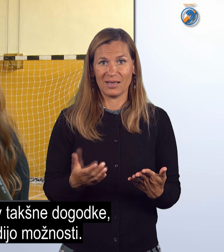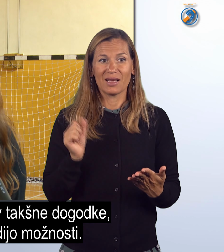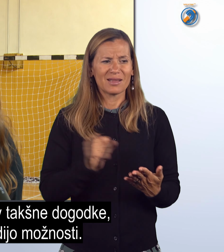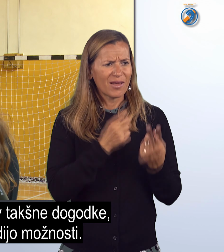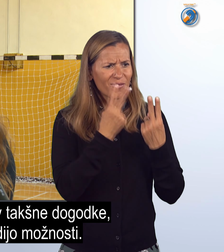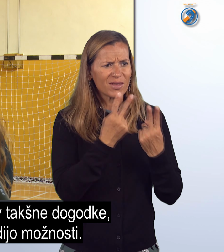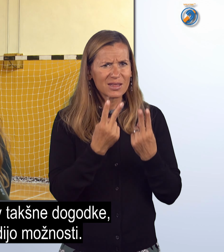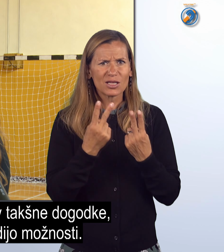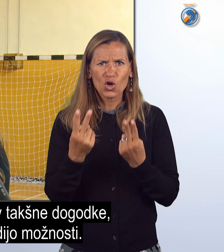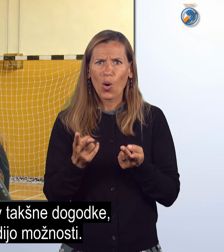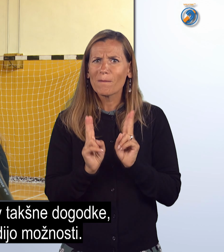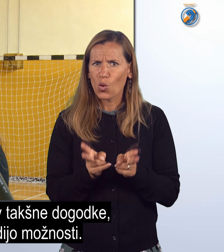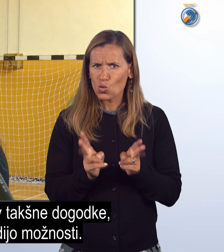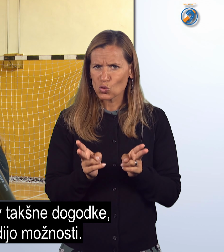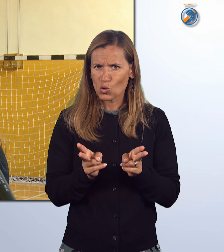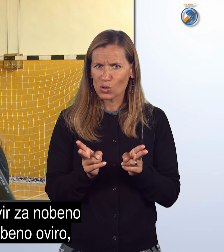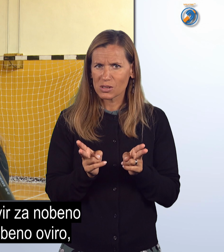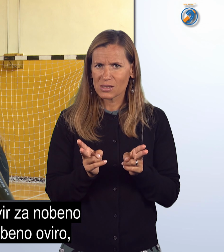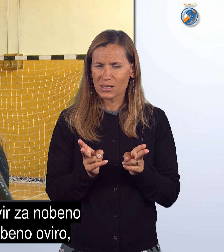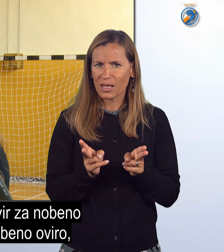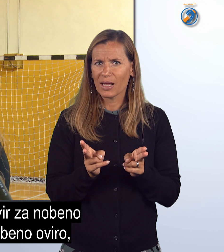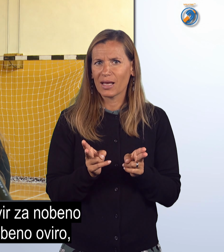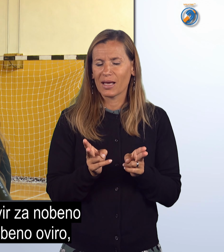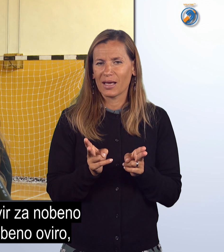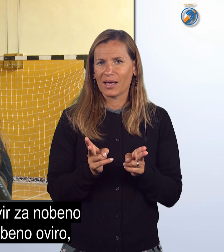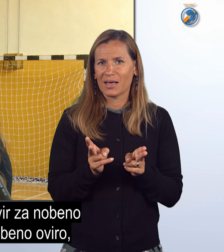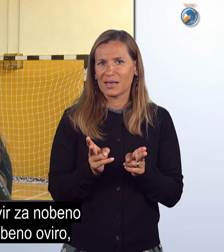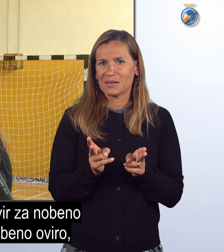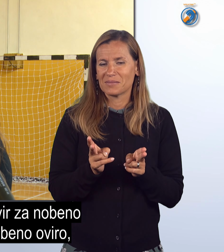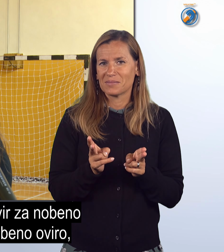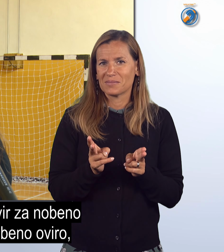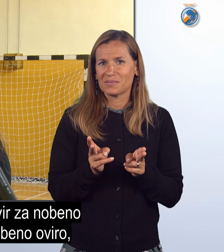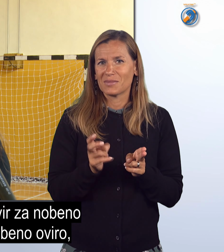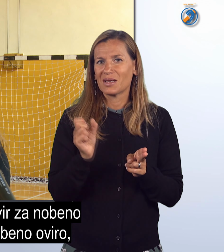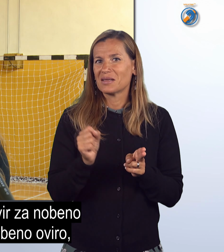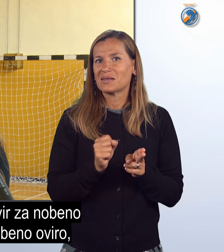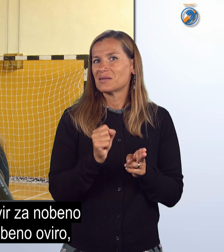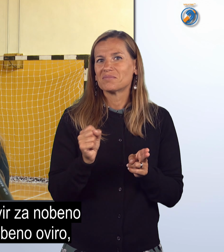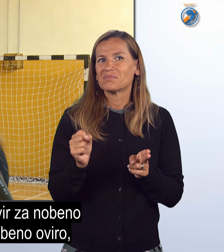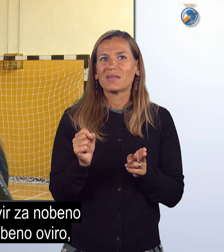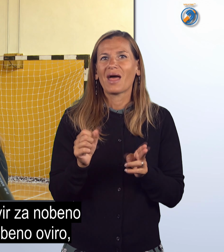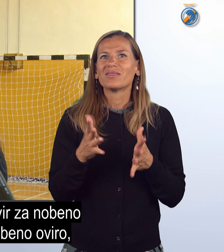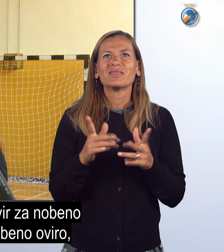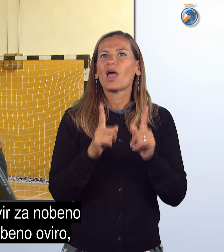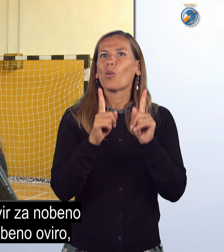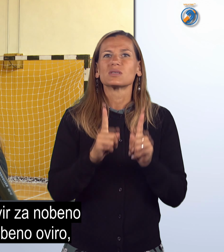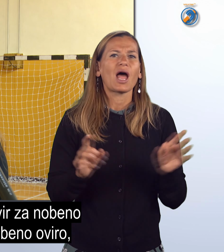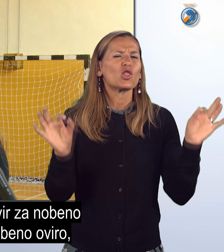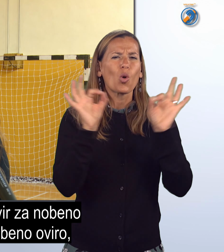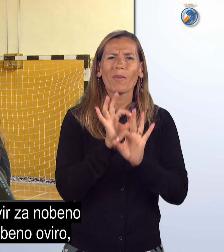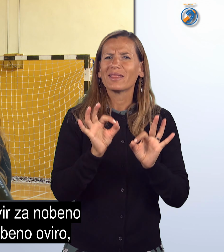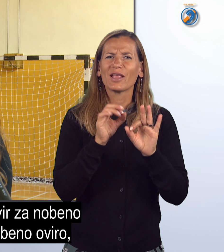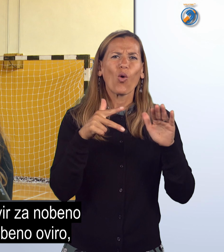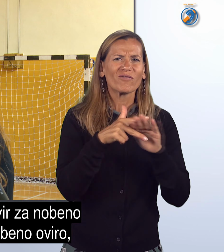da vidijo možnosti, pa dejansko nijo ver za nobeno diagnozo,